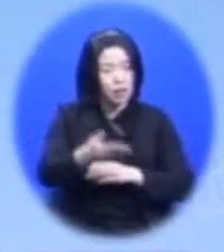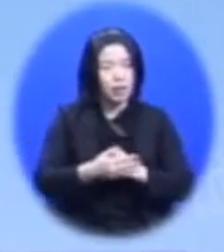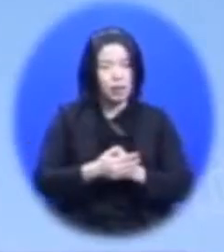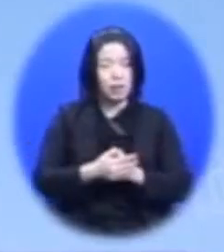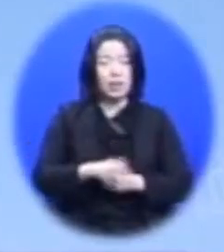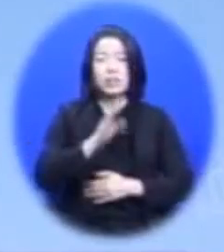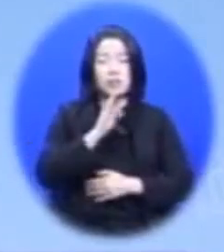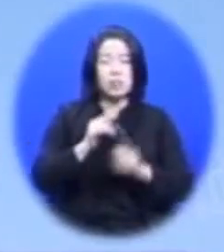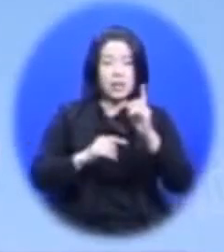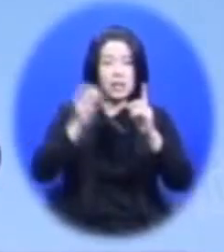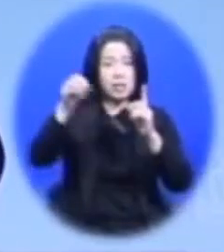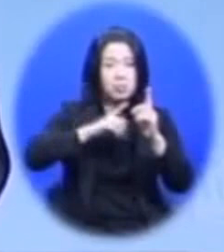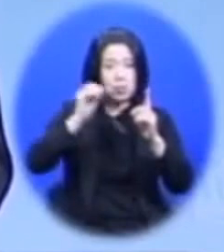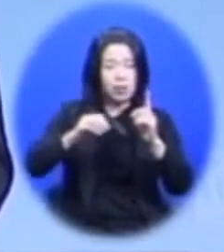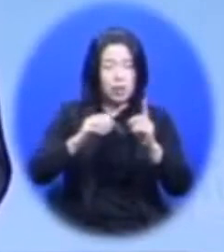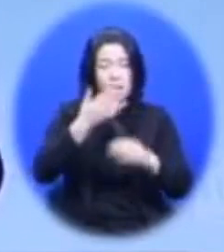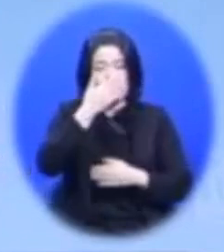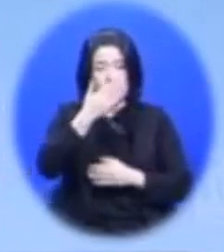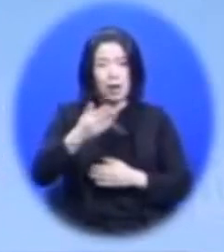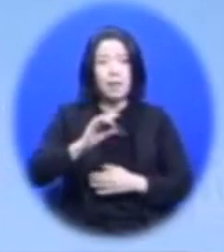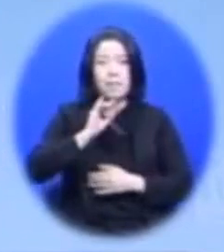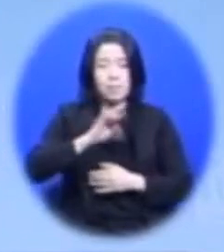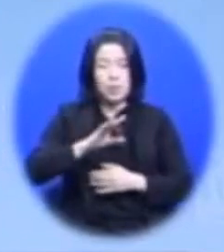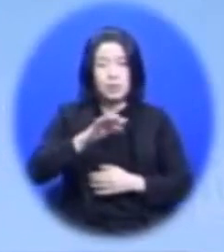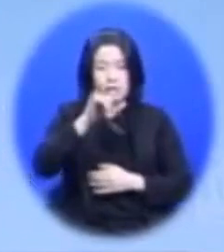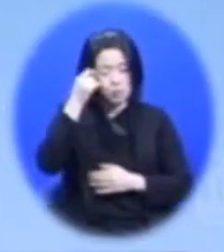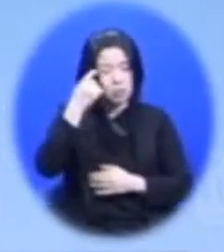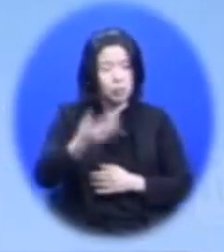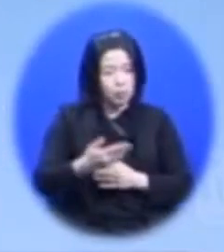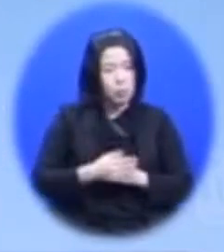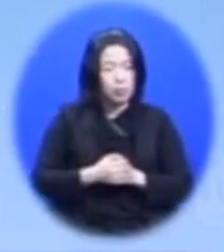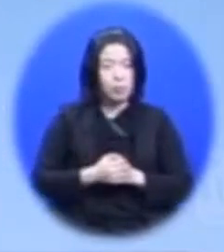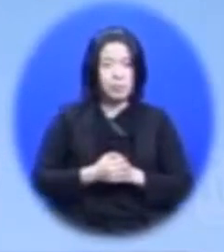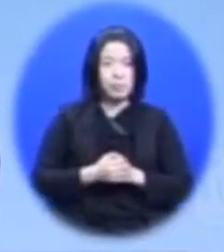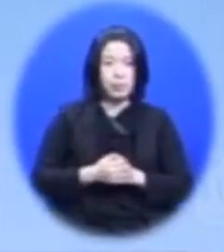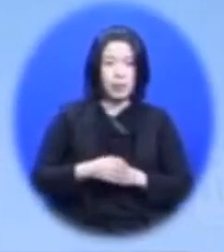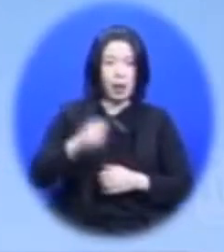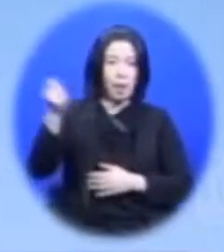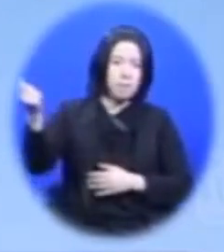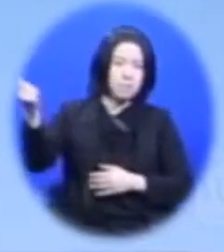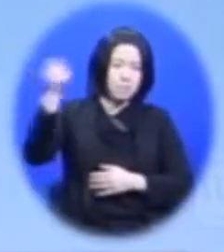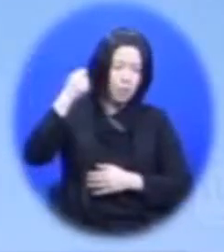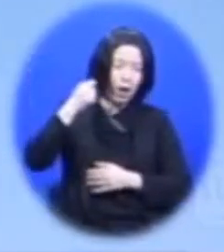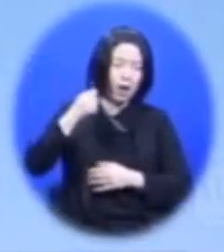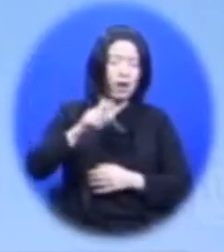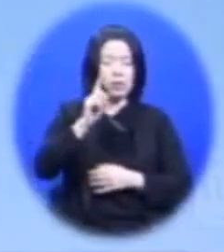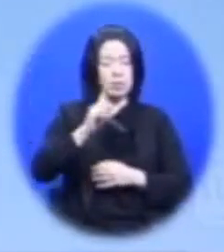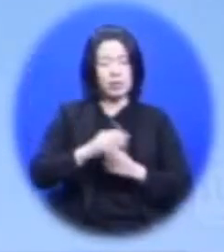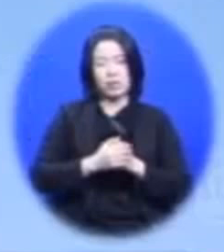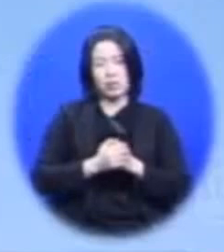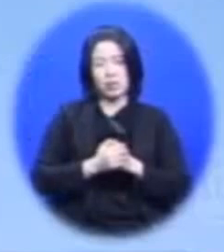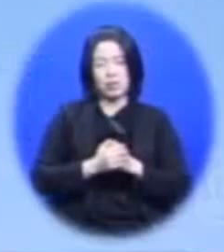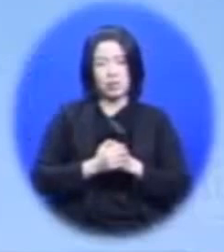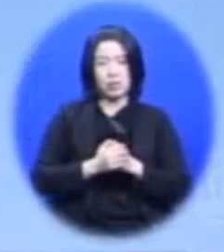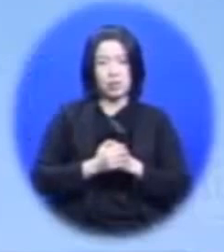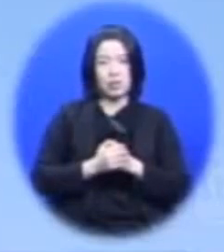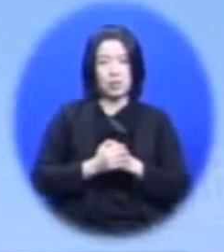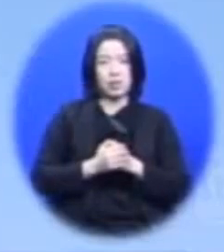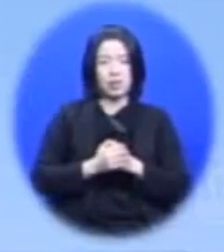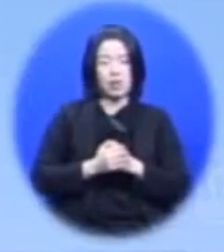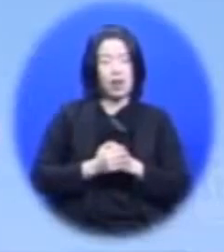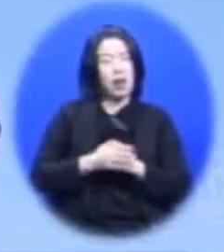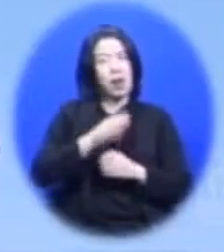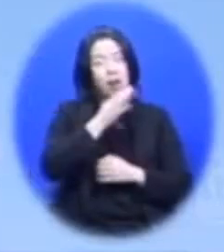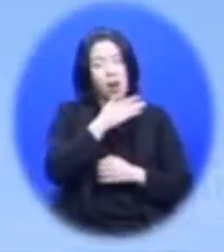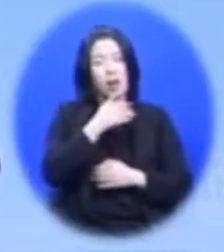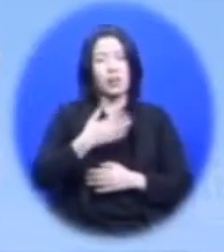설사 1%의 가능성밖에 없다고 해도 말이야. 망치로 머리를 한 대 맞는 기분이었어요. 아,